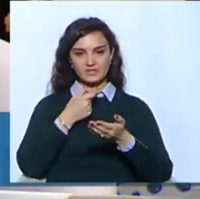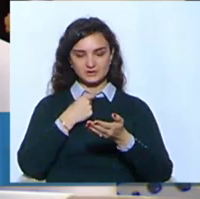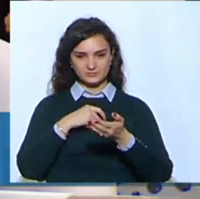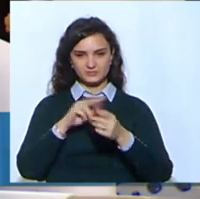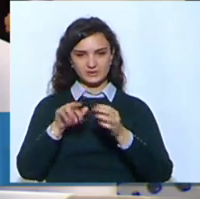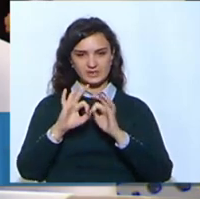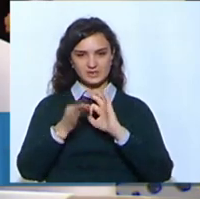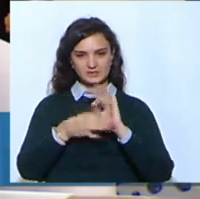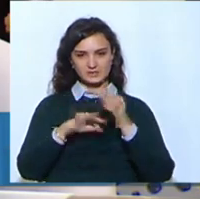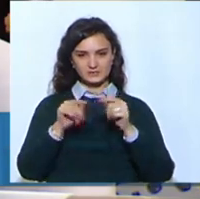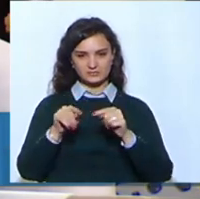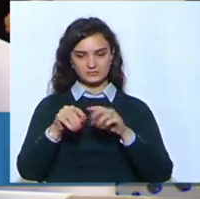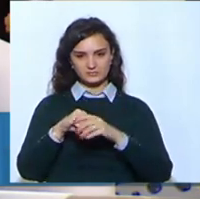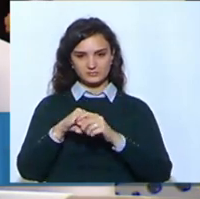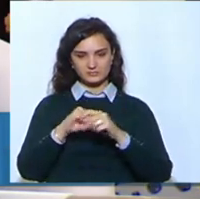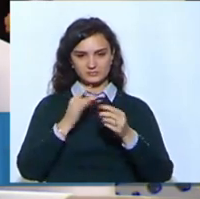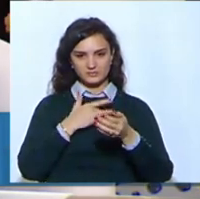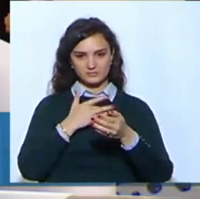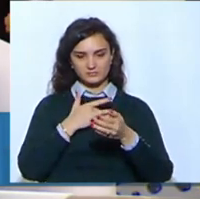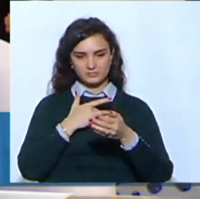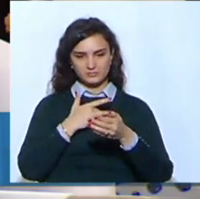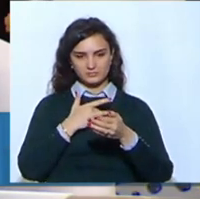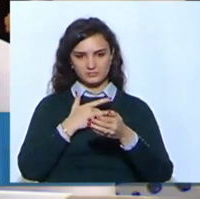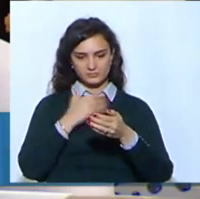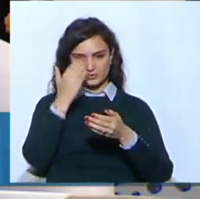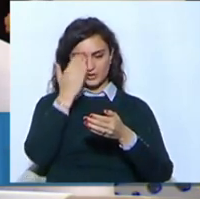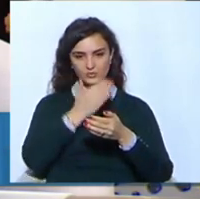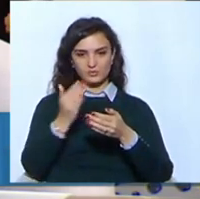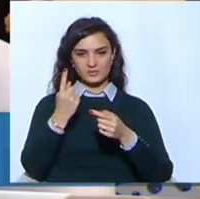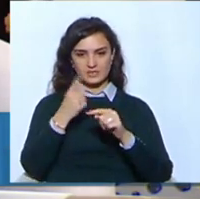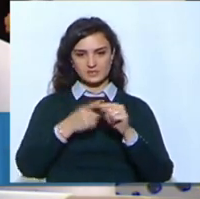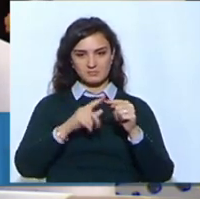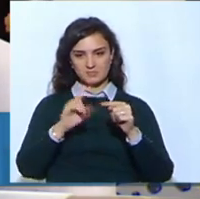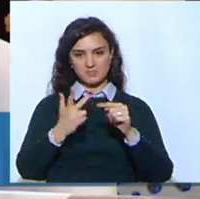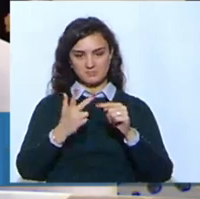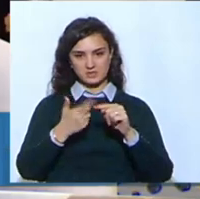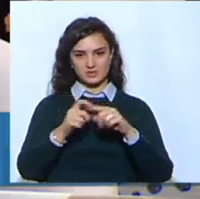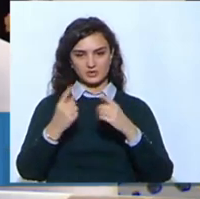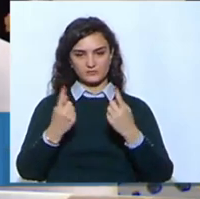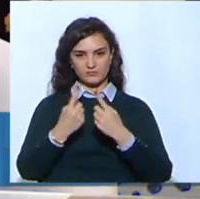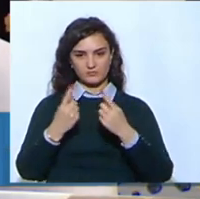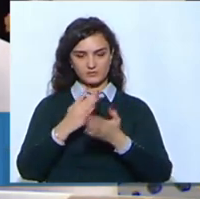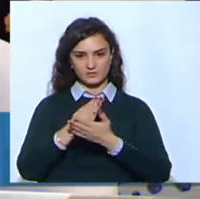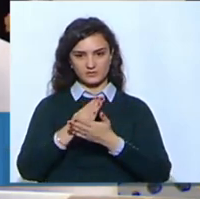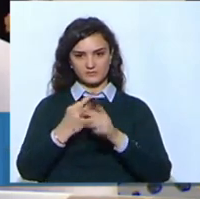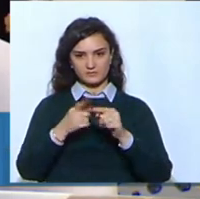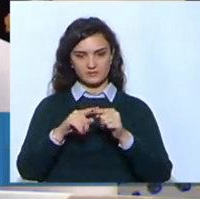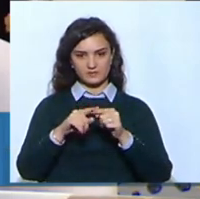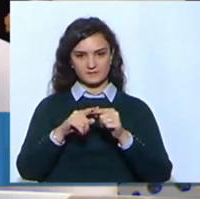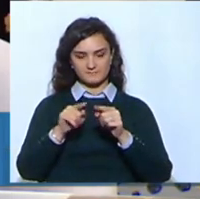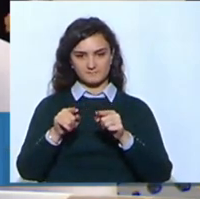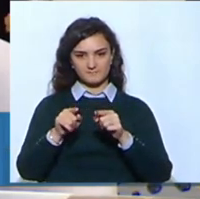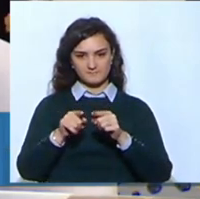კოლონიზდება ნაწლავებში. განსაკუთრებით ითვლება, რომ დაახლოებით პოპულაციის 1/3 ეს ბაქტერია ჩვეულებრივად გააჩნია. ეს არ ნიშნავს გააჩნია, რომ